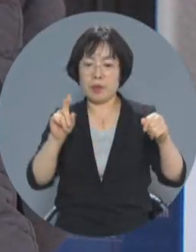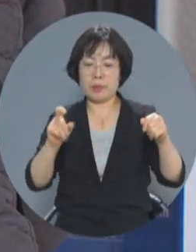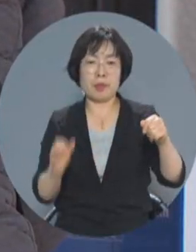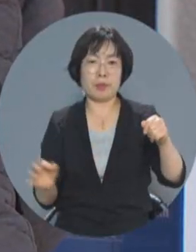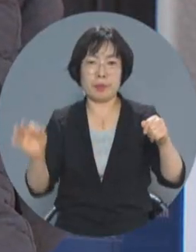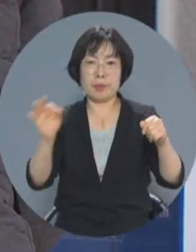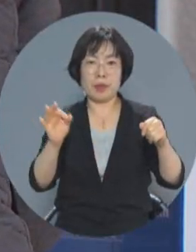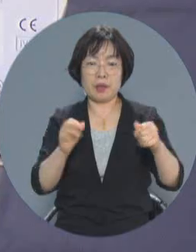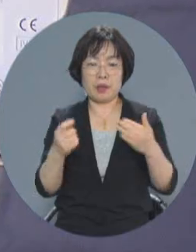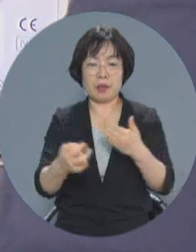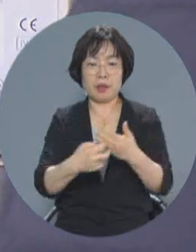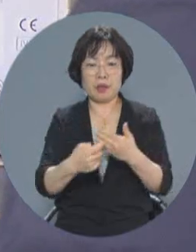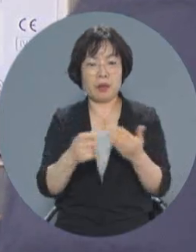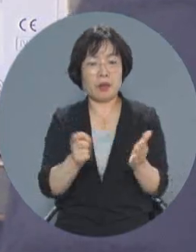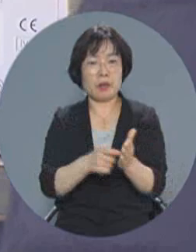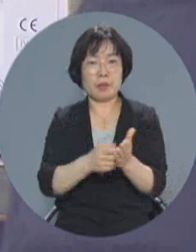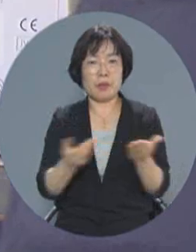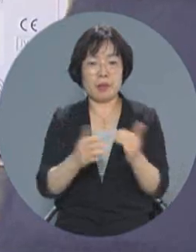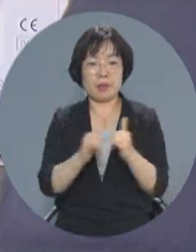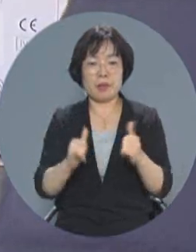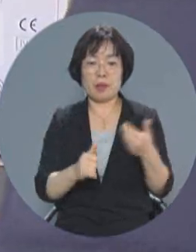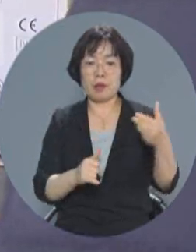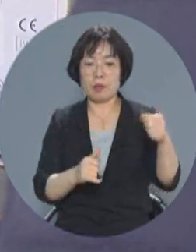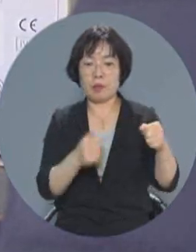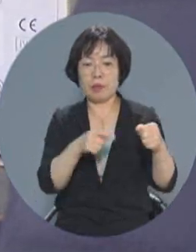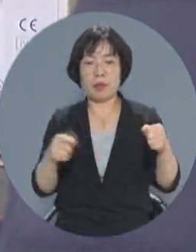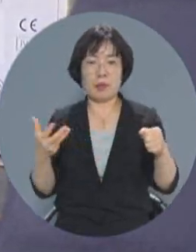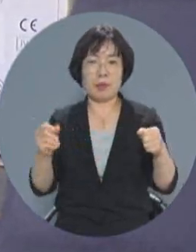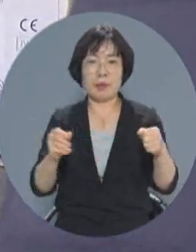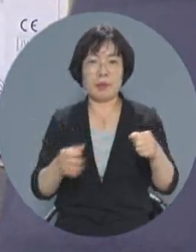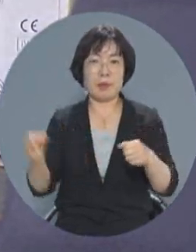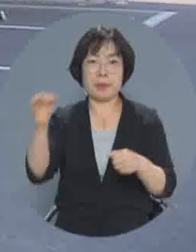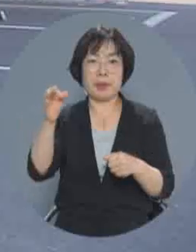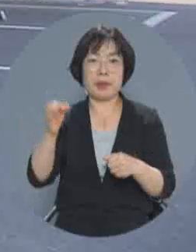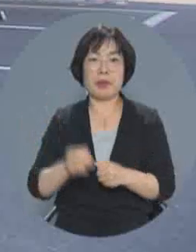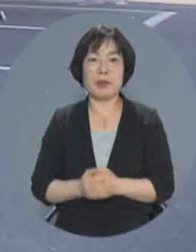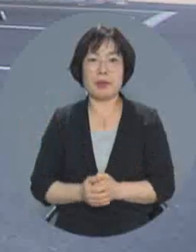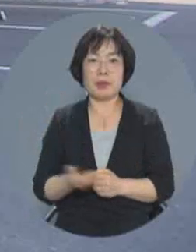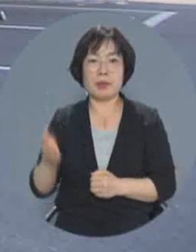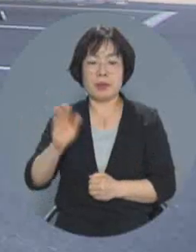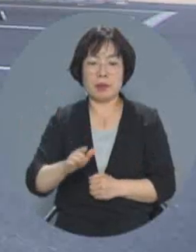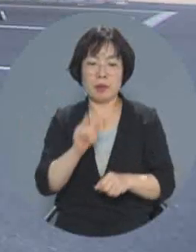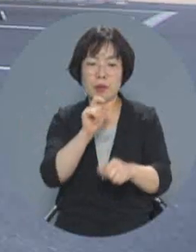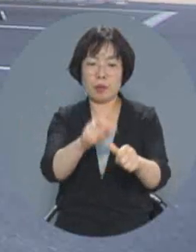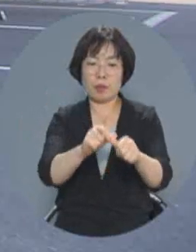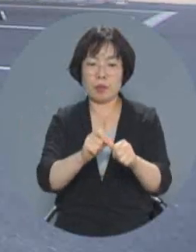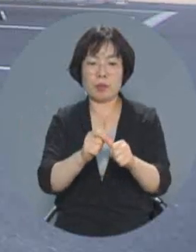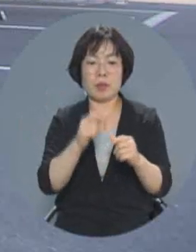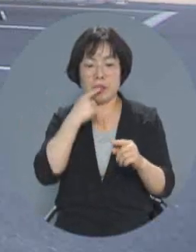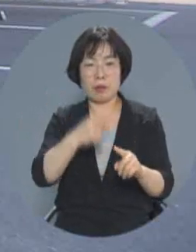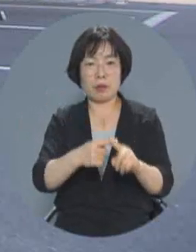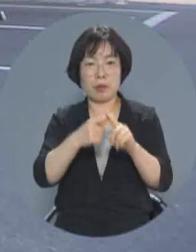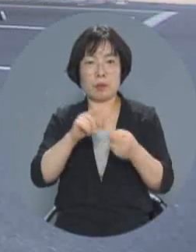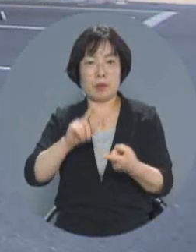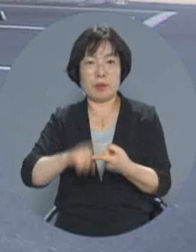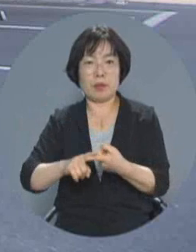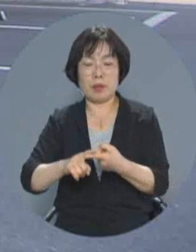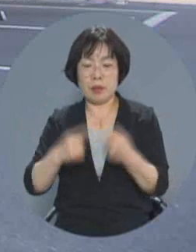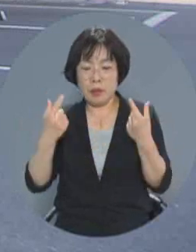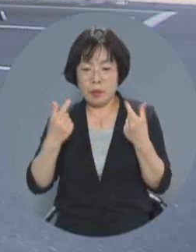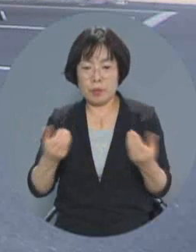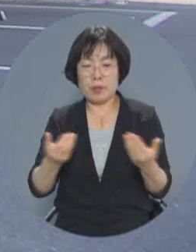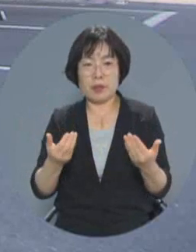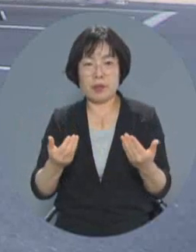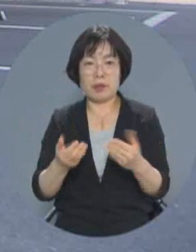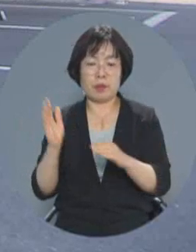원으로, 비상근무 수당은 5만 원에서 8만 원으로 상향시켰습니다. 하지만 공무원이 아니라는 이유 하나만으로 똑같은 일을